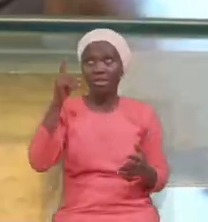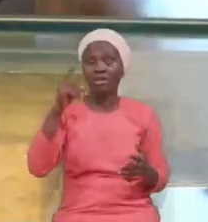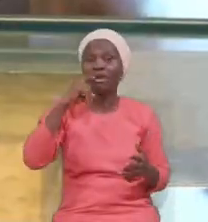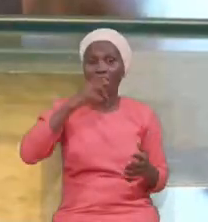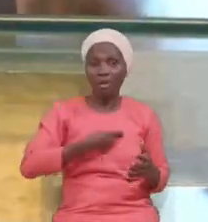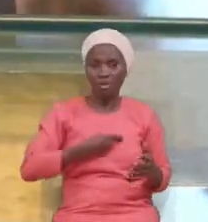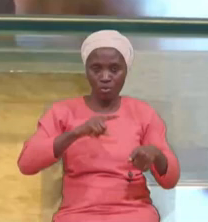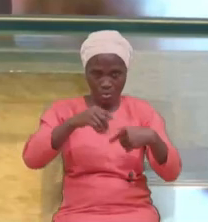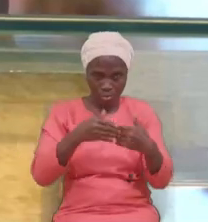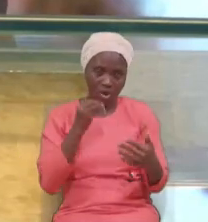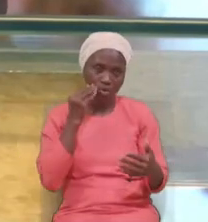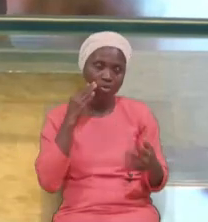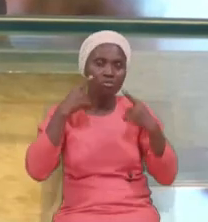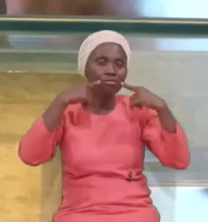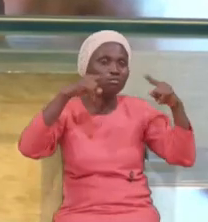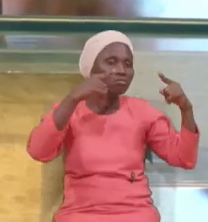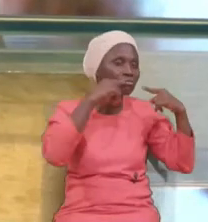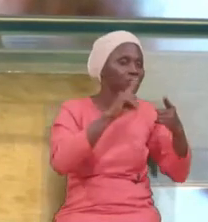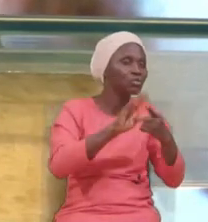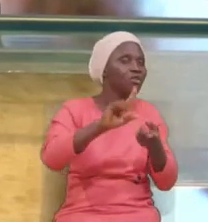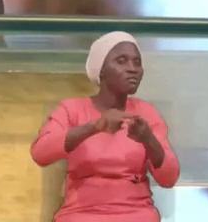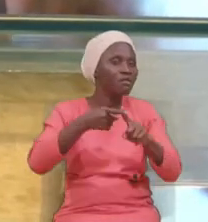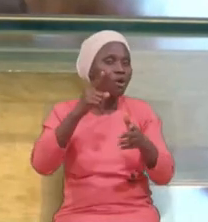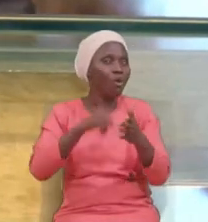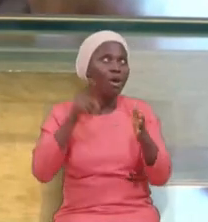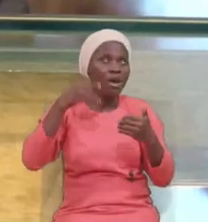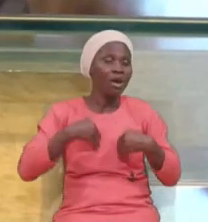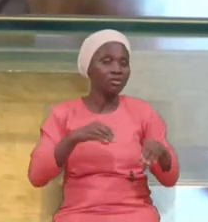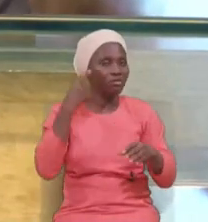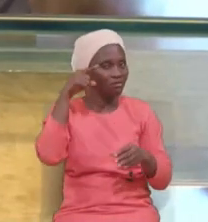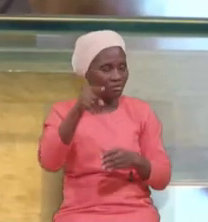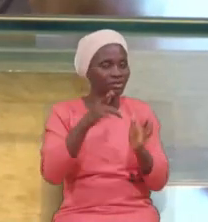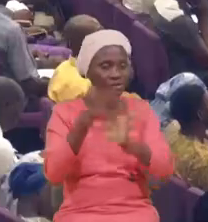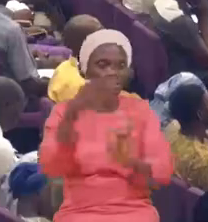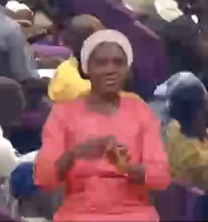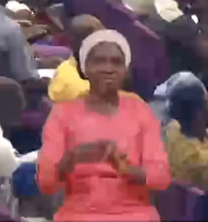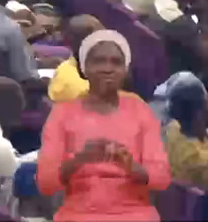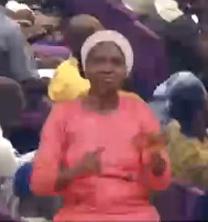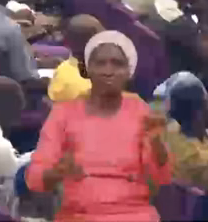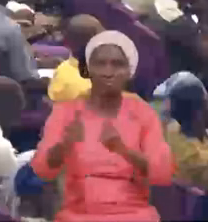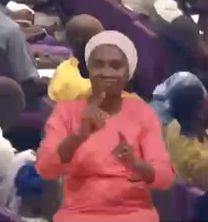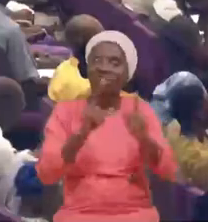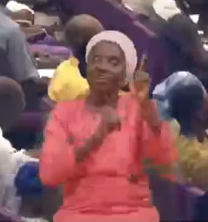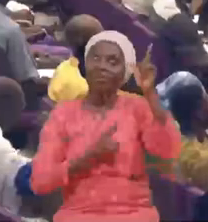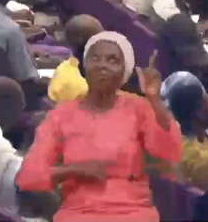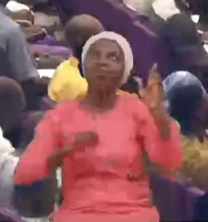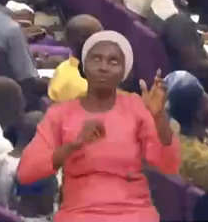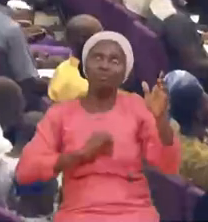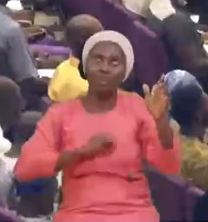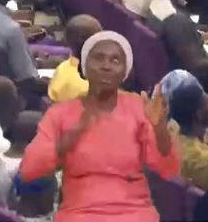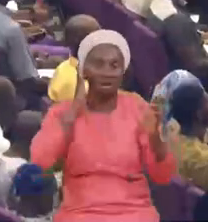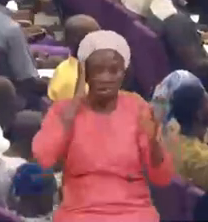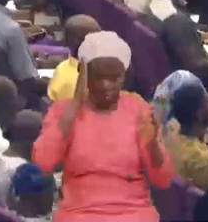donne la parole, retournez à la maison et va en parler à votre ami ce qu'il a fait pour vous. Seigneur, je le